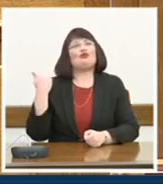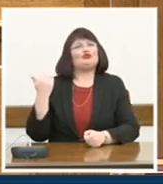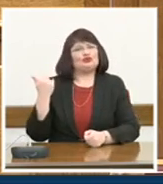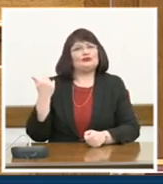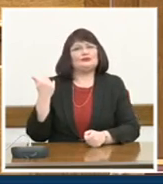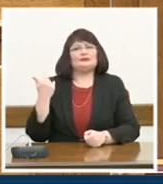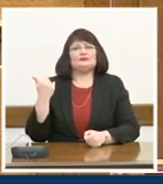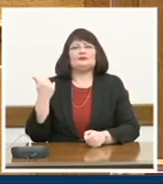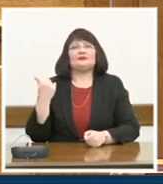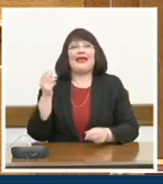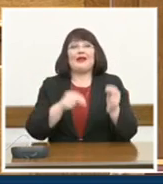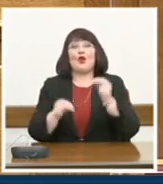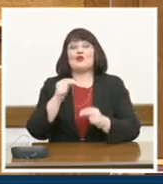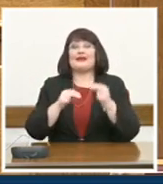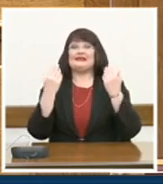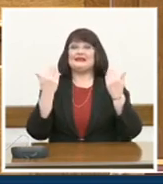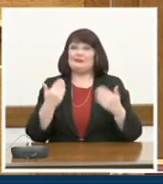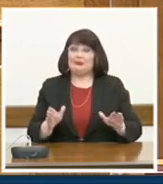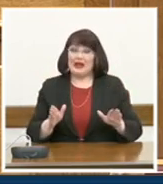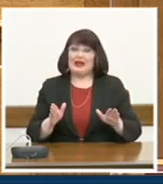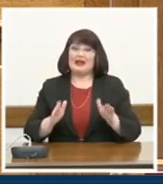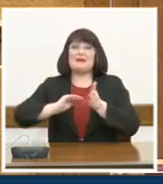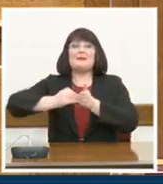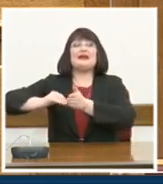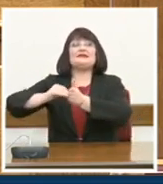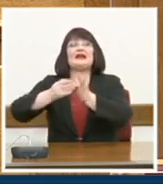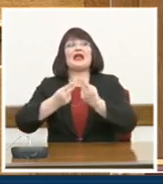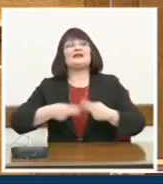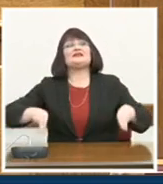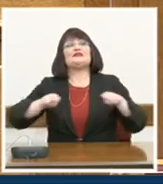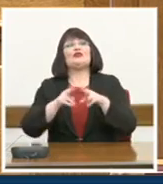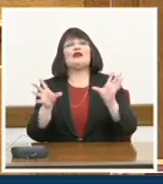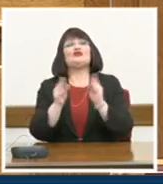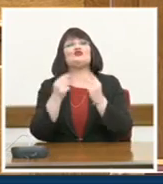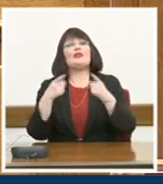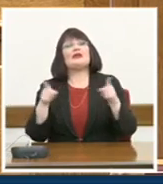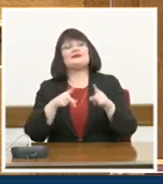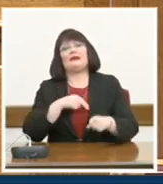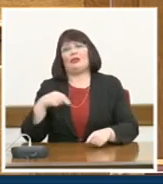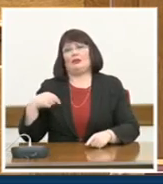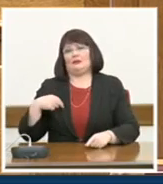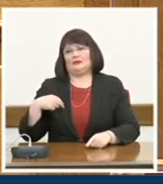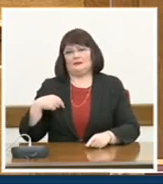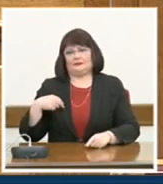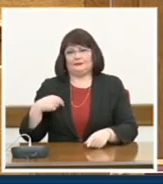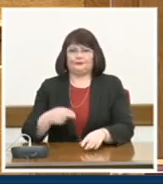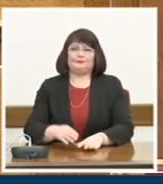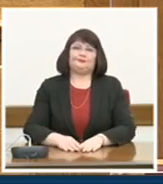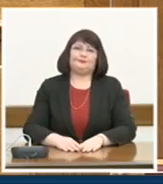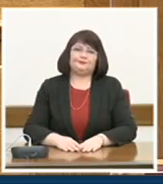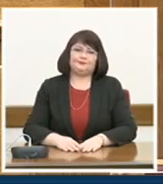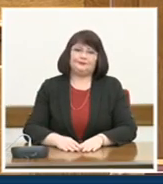τις εκλογές για τα υπηρεσιακά συμβούλια των εκπαιδευτικών. Και σε αυτή την